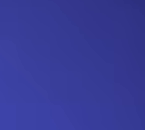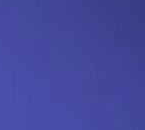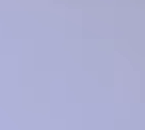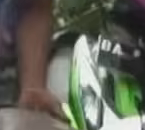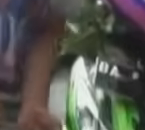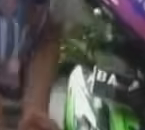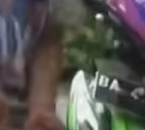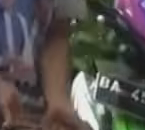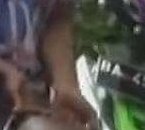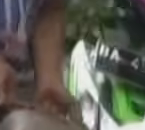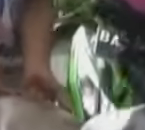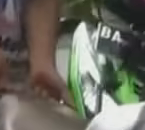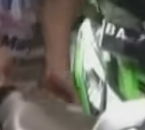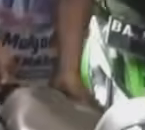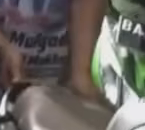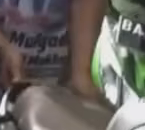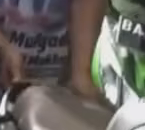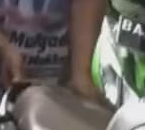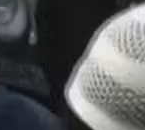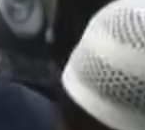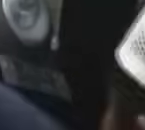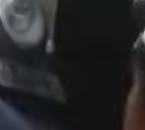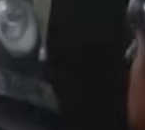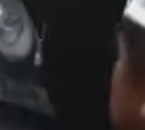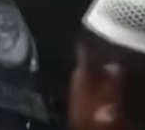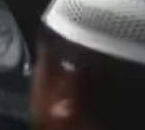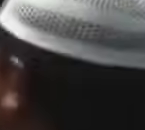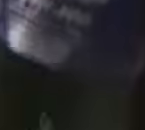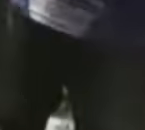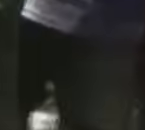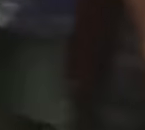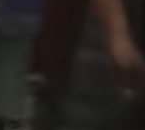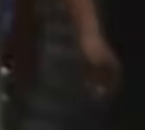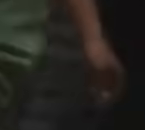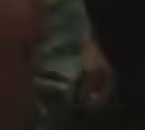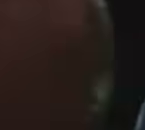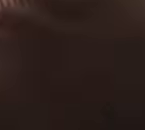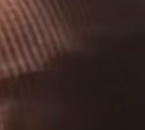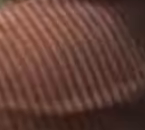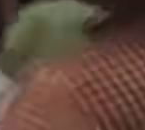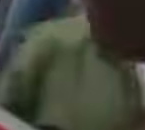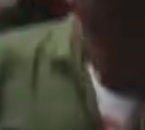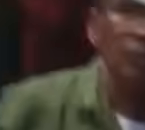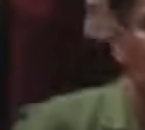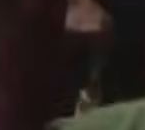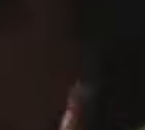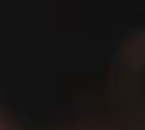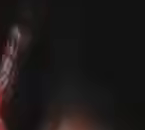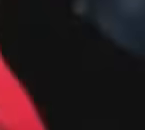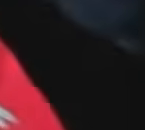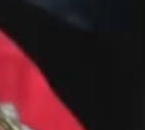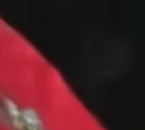Febrina. Yasirly juga menjadi salah satu korban tewas, sedangkan Zafira berhasil selamat namun terluka serius.